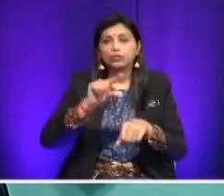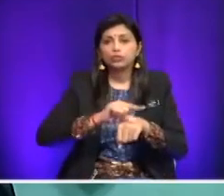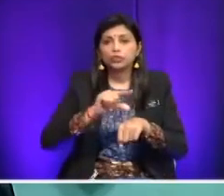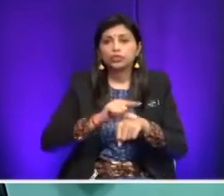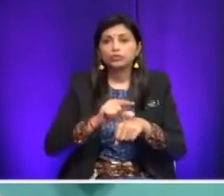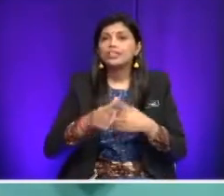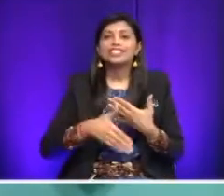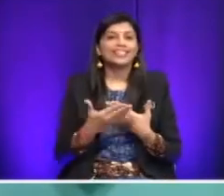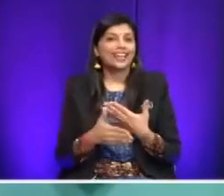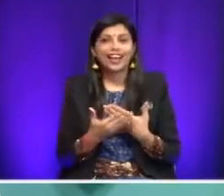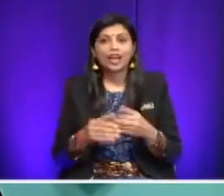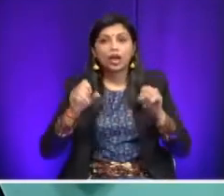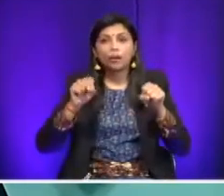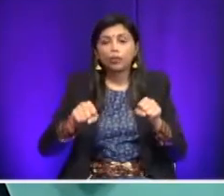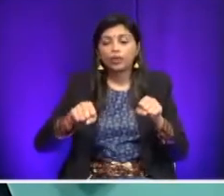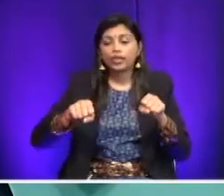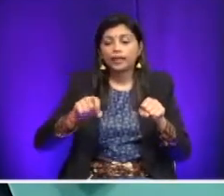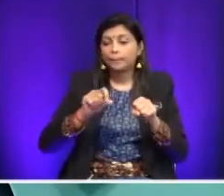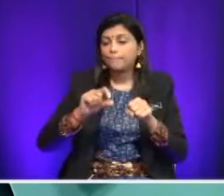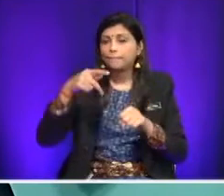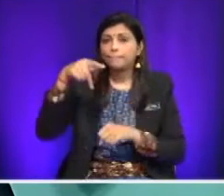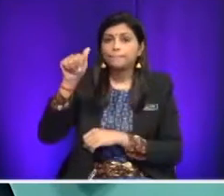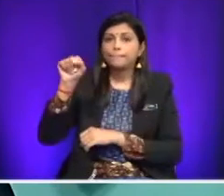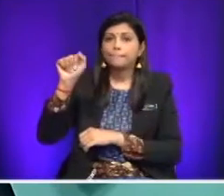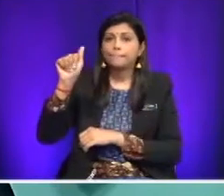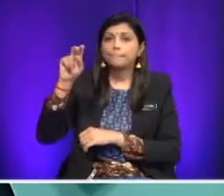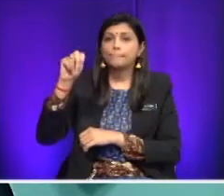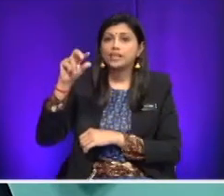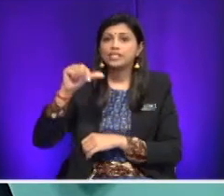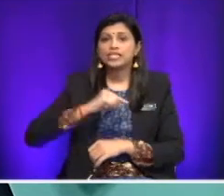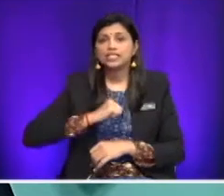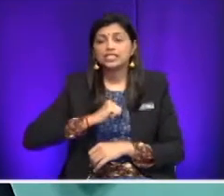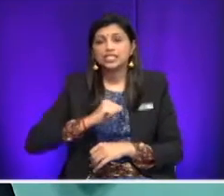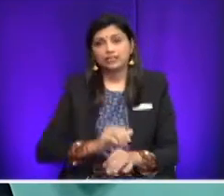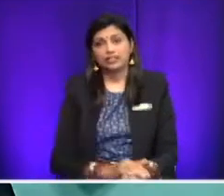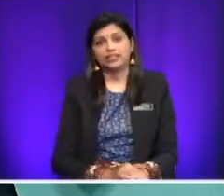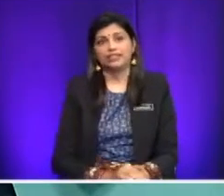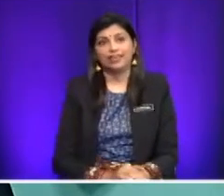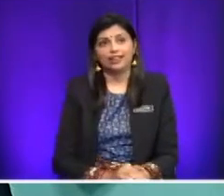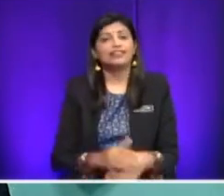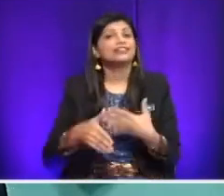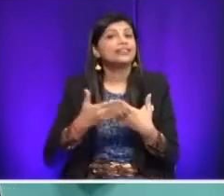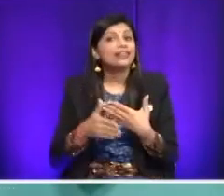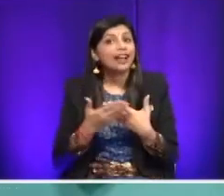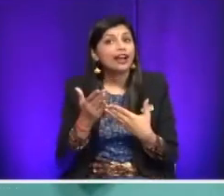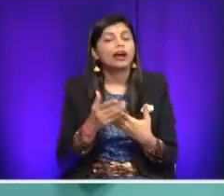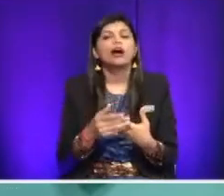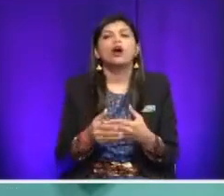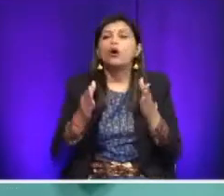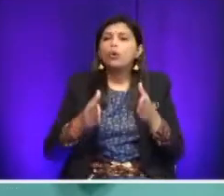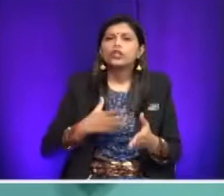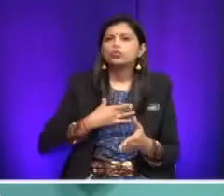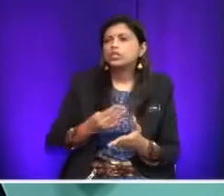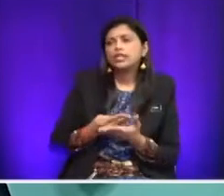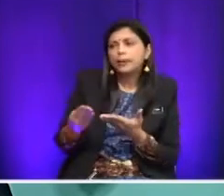Aya paling penting sekali boleh dipaksakan kalau gitu mbak produk kalau tak dapat dipasarkan betah di tak gue juga oke di sini kita perlu